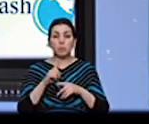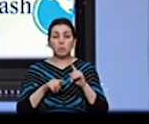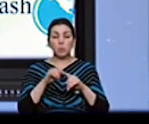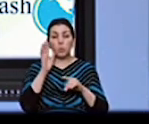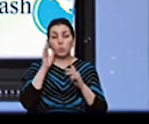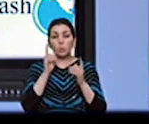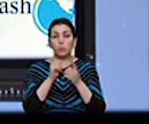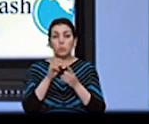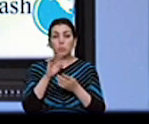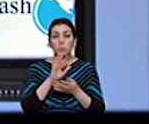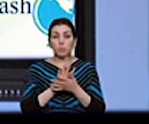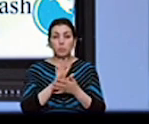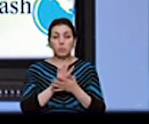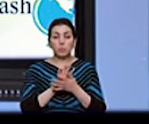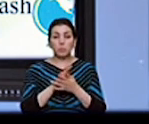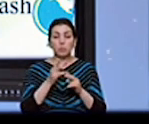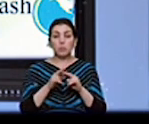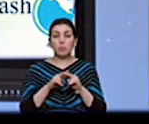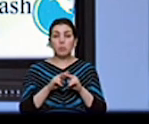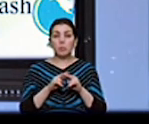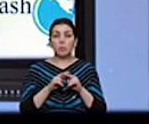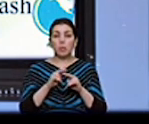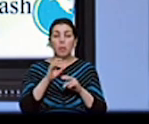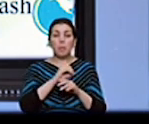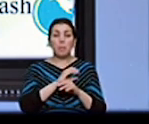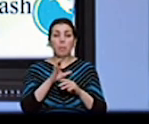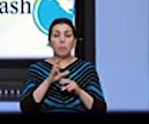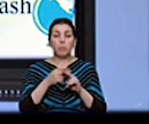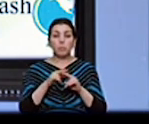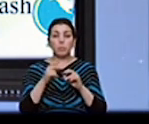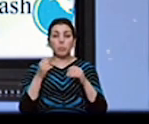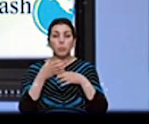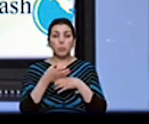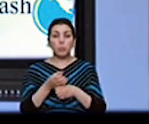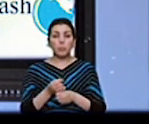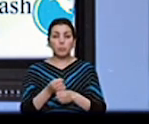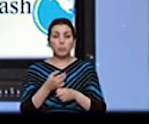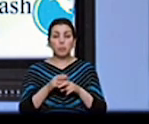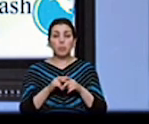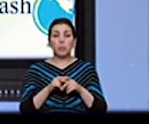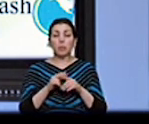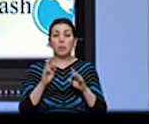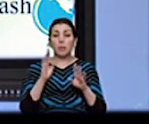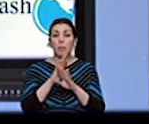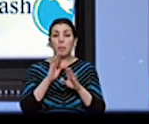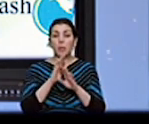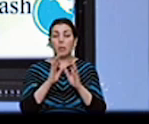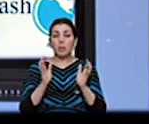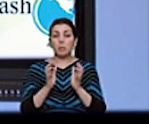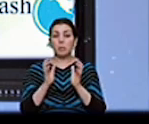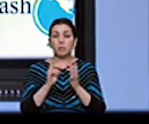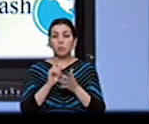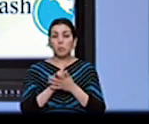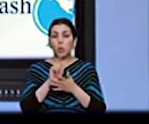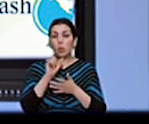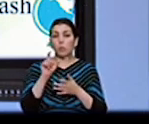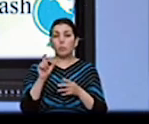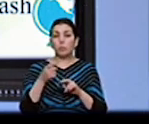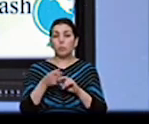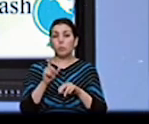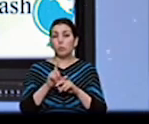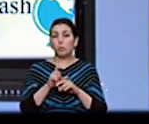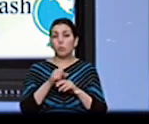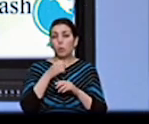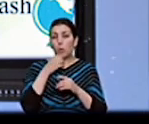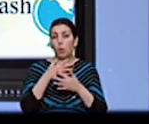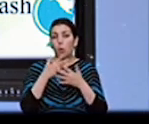suvlar ifloslanmoqda. Tabiat boyliklari kamaymoqda. Shuning uchun tabiatni asrash odamlar uchun juda